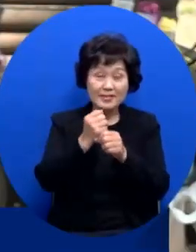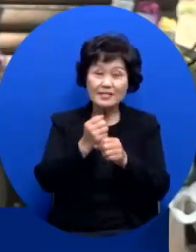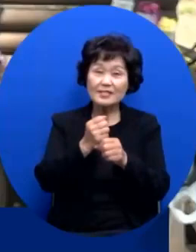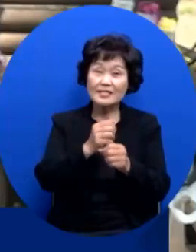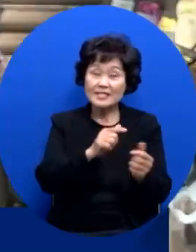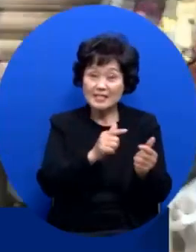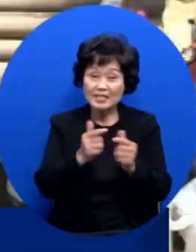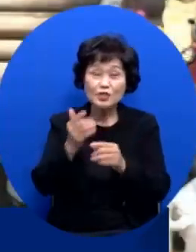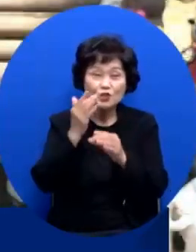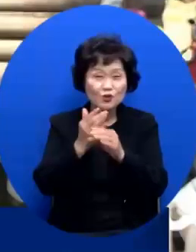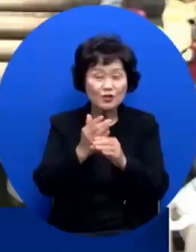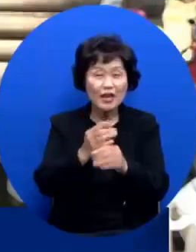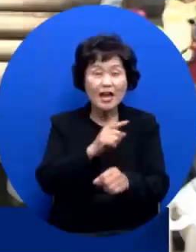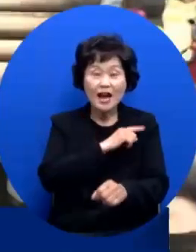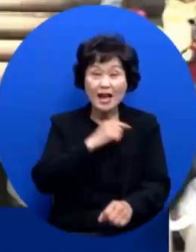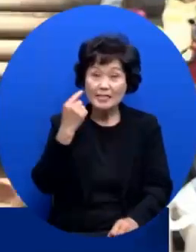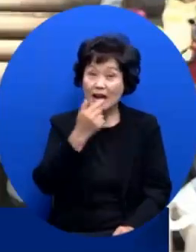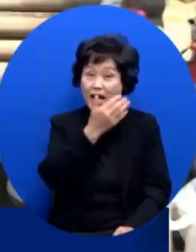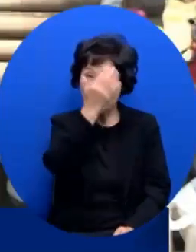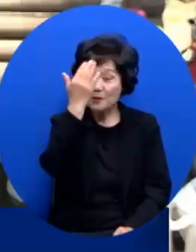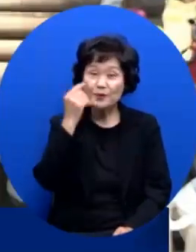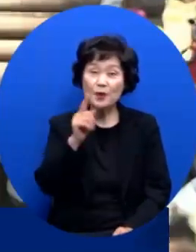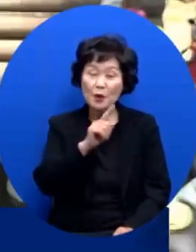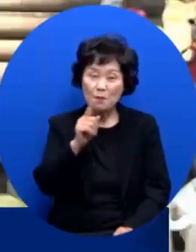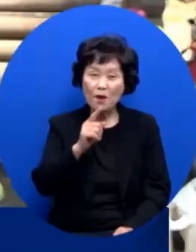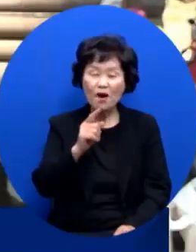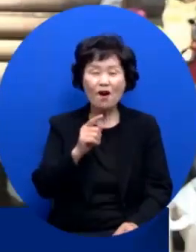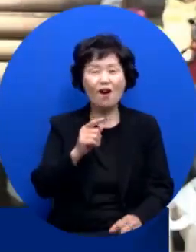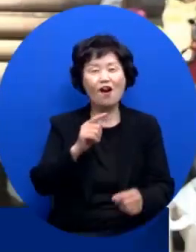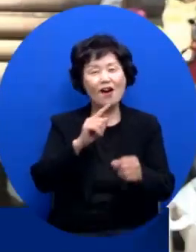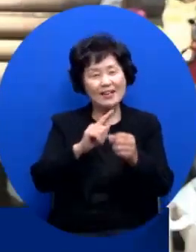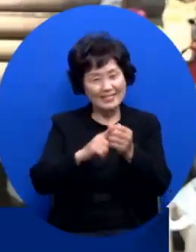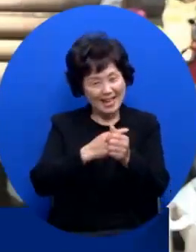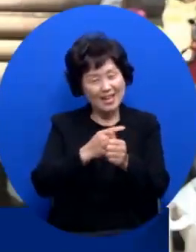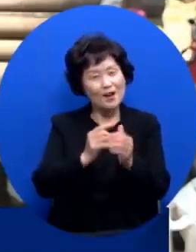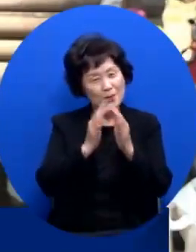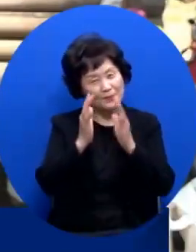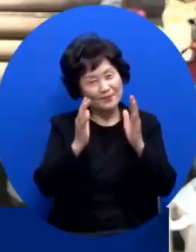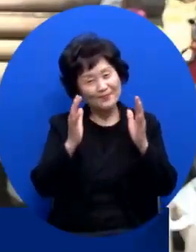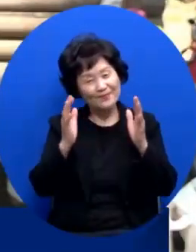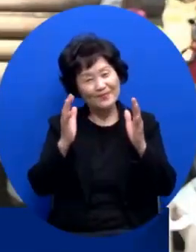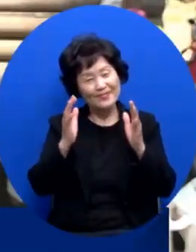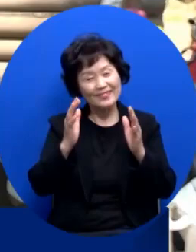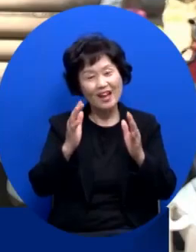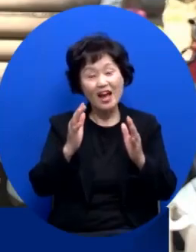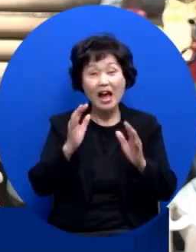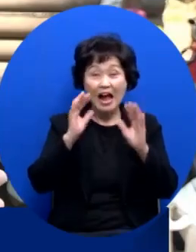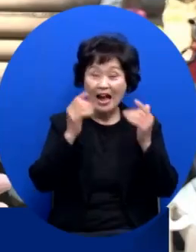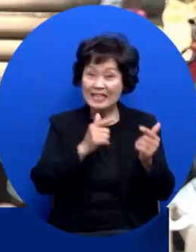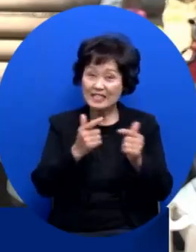이 자연이 아닌가. 조금 더 아이들이 숲에서 문화도 즐길 수 있는 그러한 걸로 좀